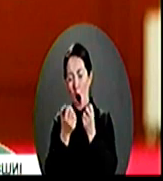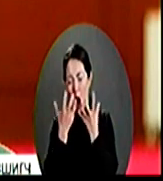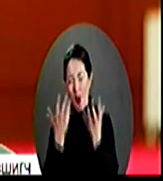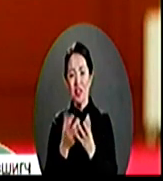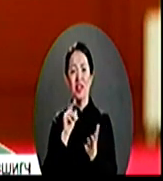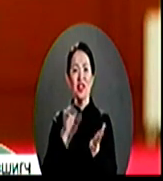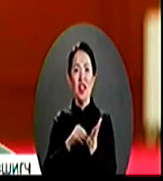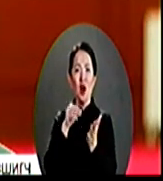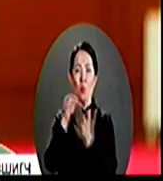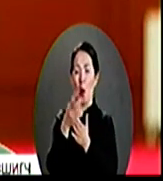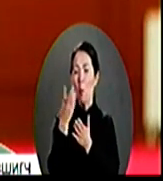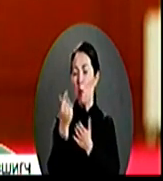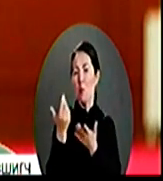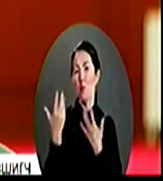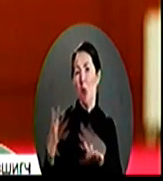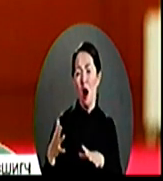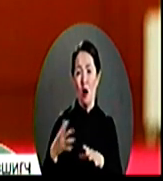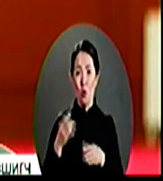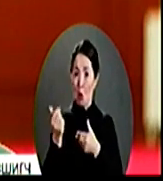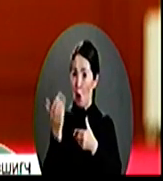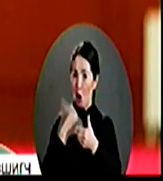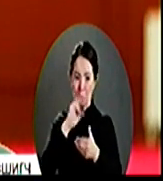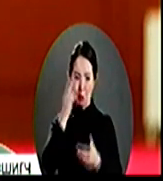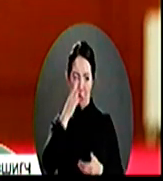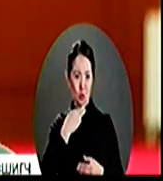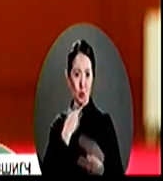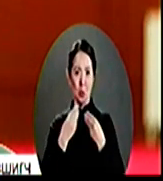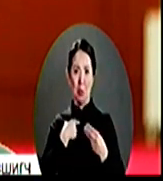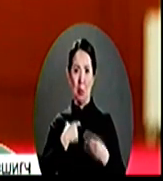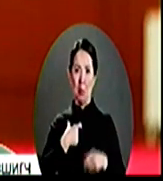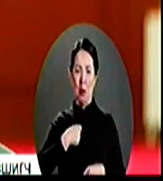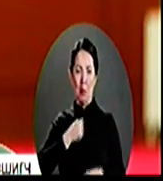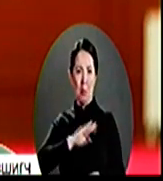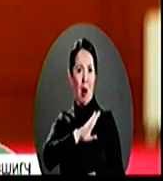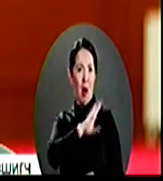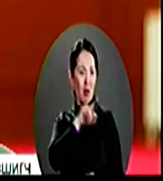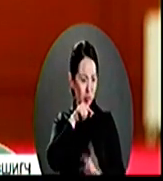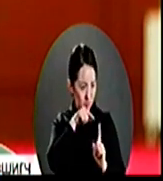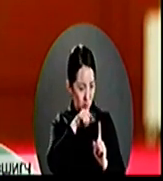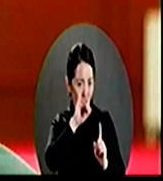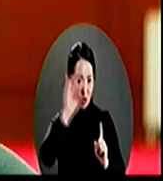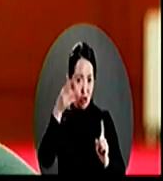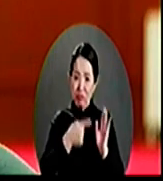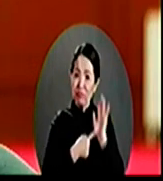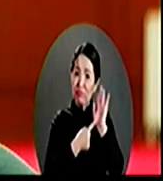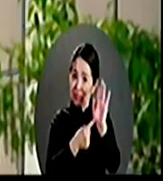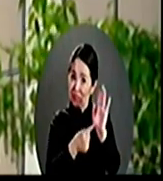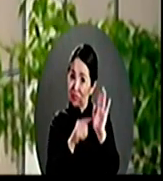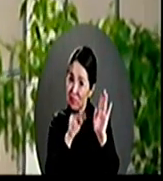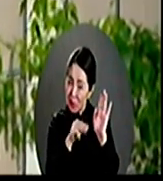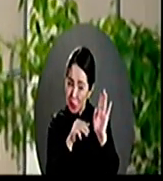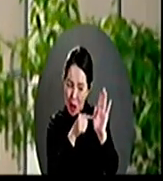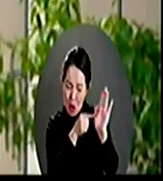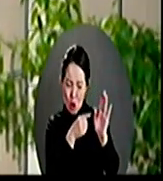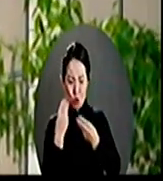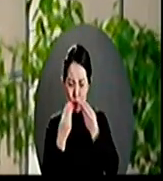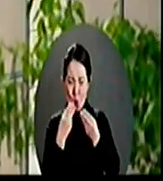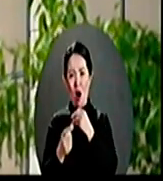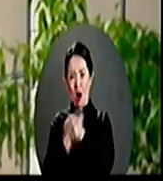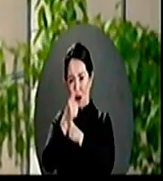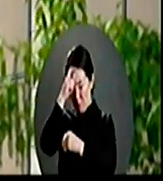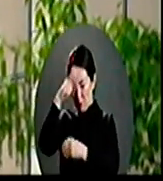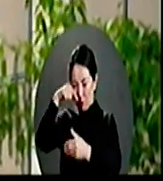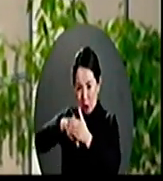төгрөгийн хөрөнгөтэй орлого нь тодорхойгүй шүүгчдийн талаар бид нар бас энэ мэдээллийг олон нийтэд ил болгож дэлгэсэн. Мөн цаашлаад шүүх эрх